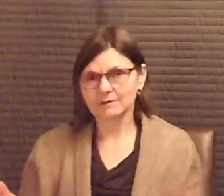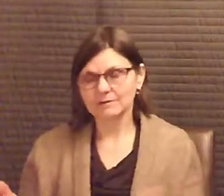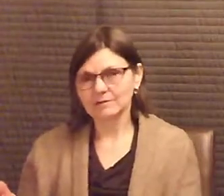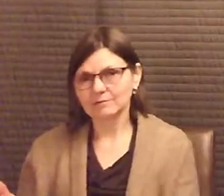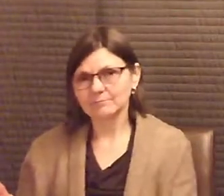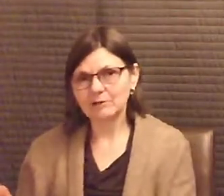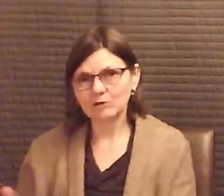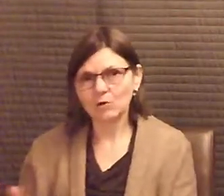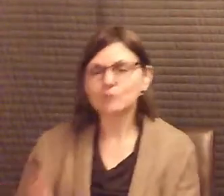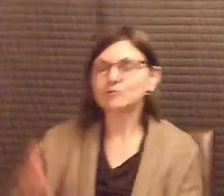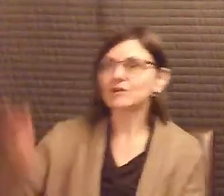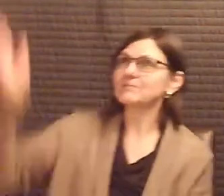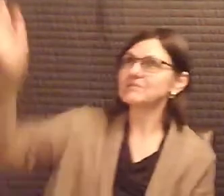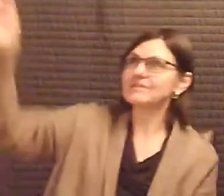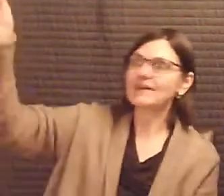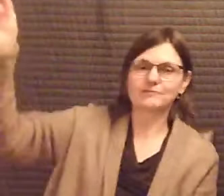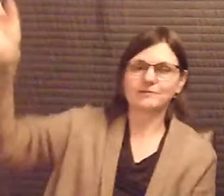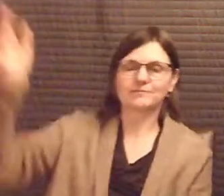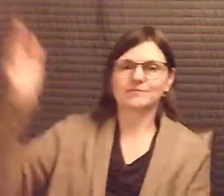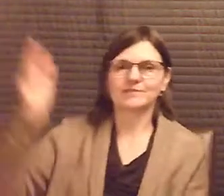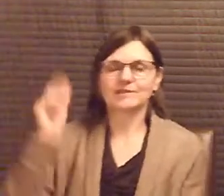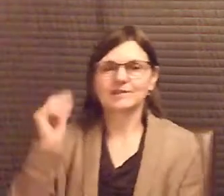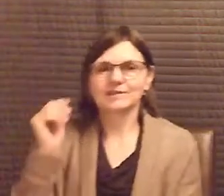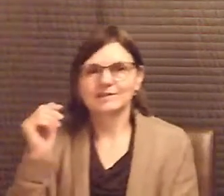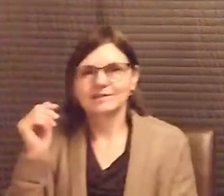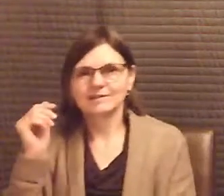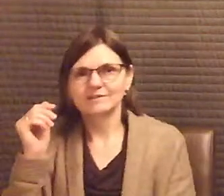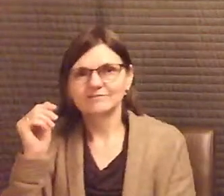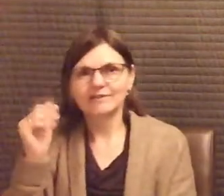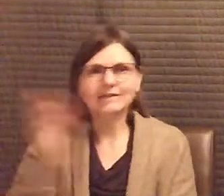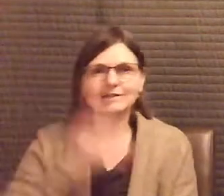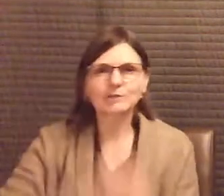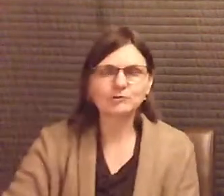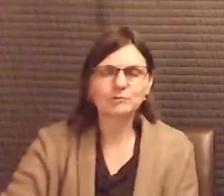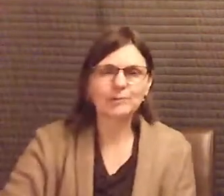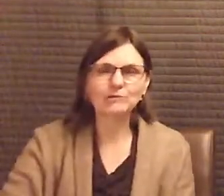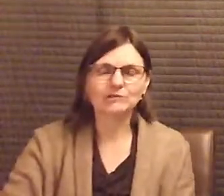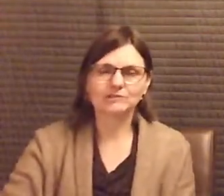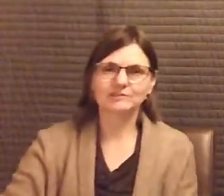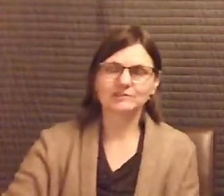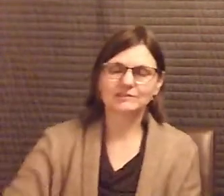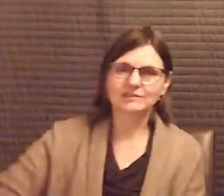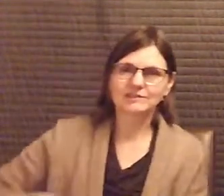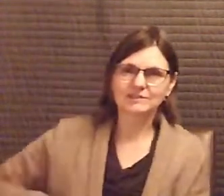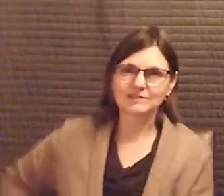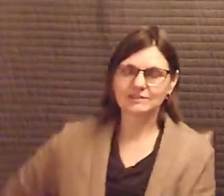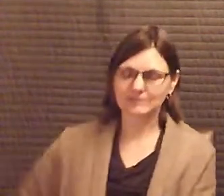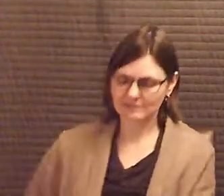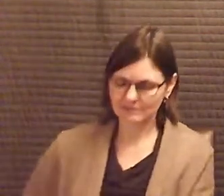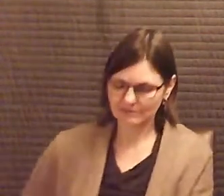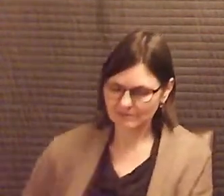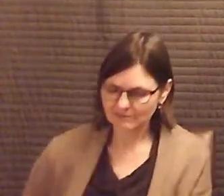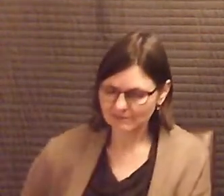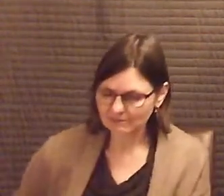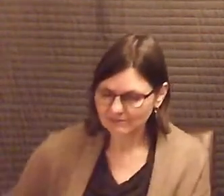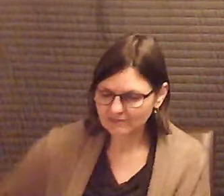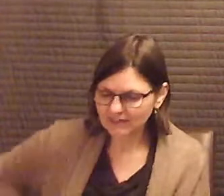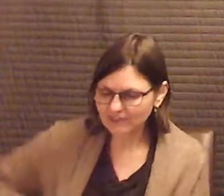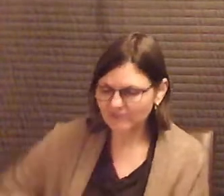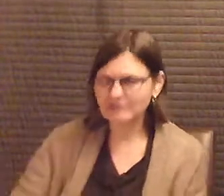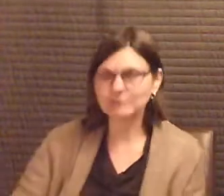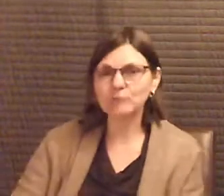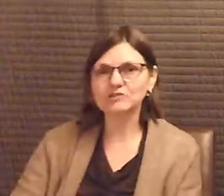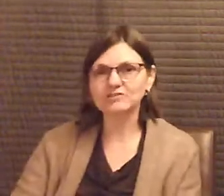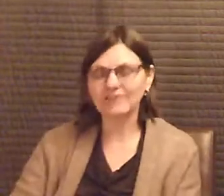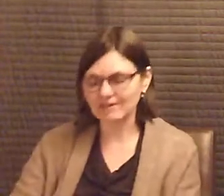drive a ook voor hem te sterk lokken die apostel kijken de apostel paulus kon stemmen die tool die